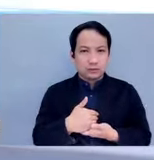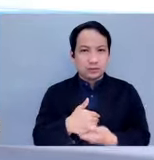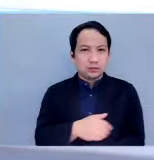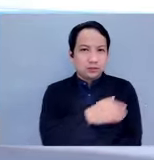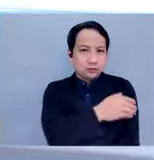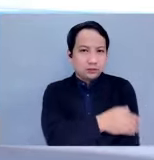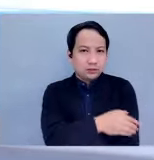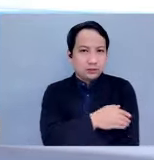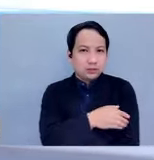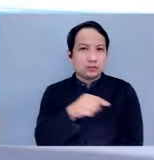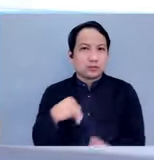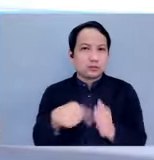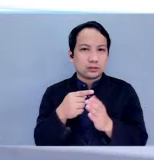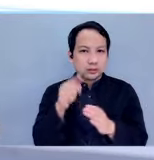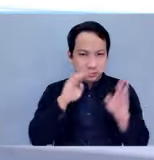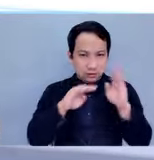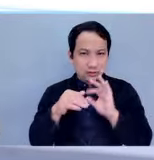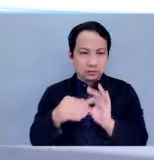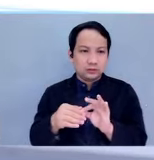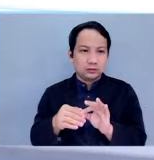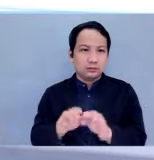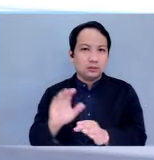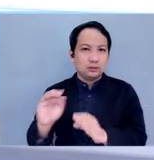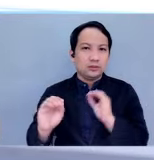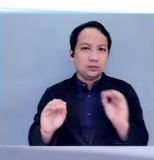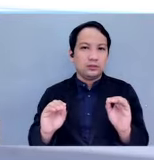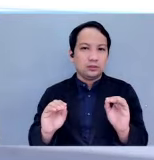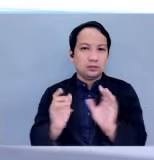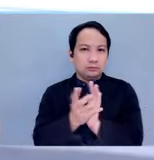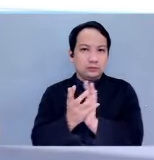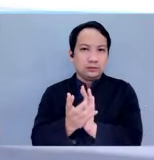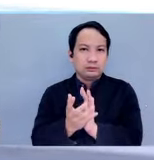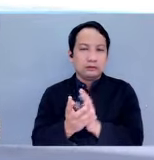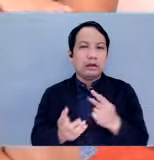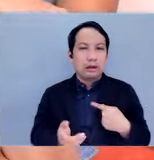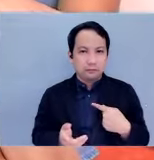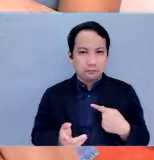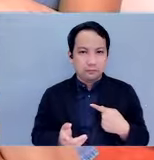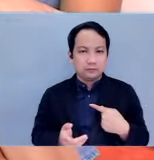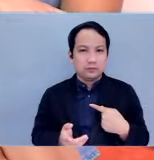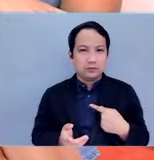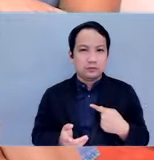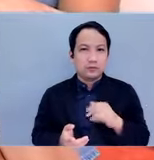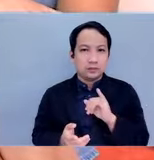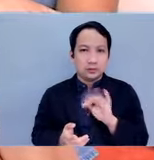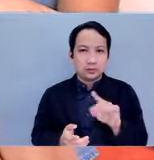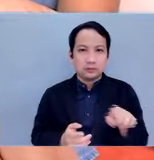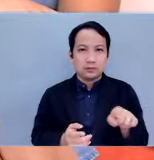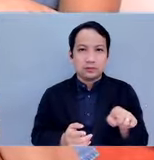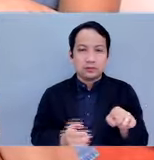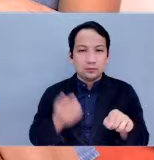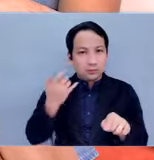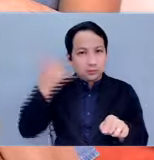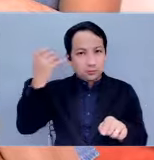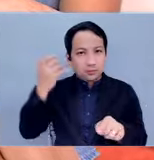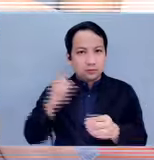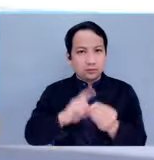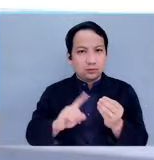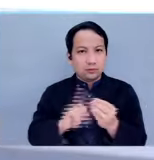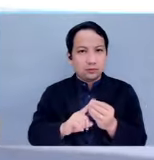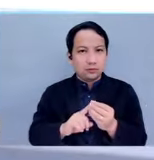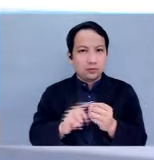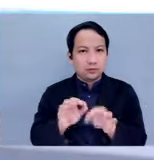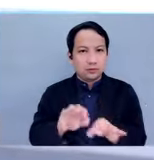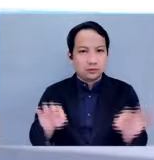may problema din sila sa kanilang community. Eh. That's why, kapag ka ganun, may mga suicidal ideations at mukhang kinakailangan na talaga ng